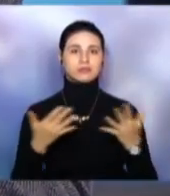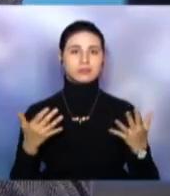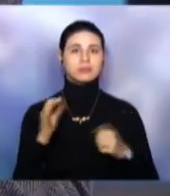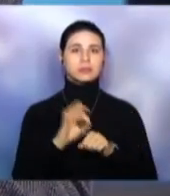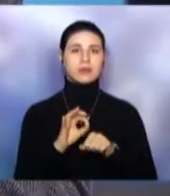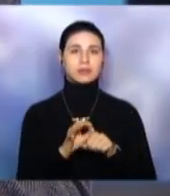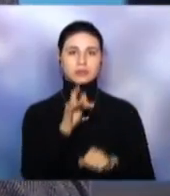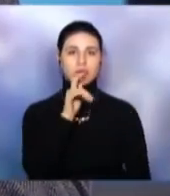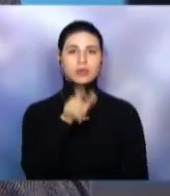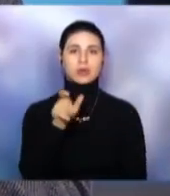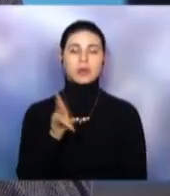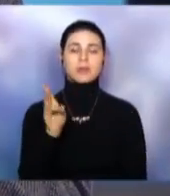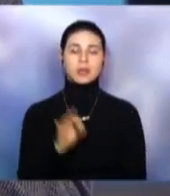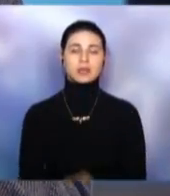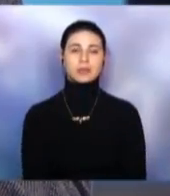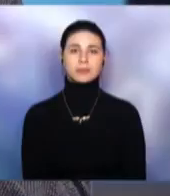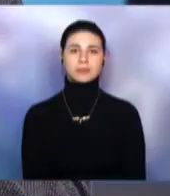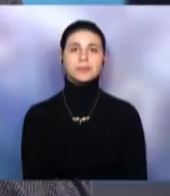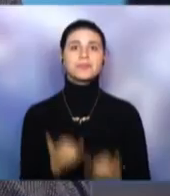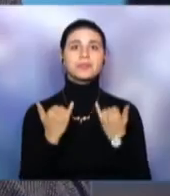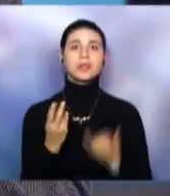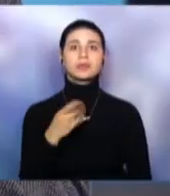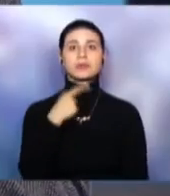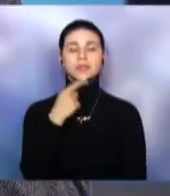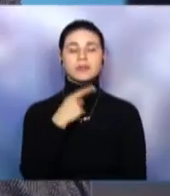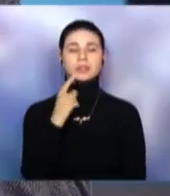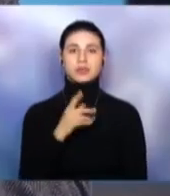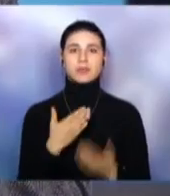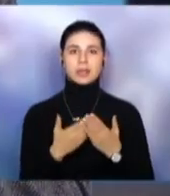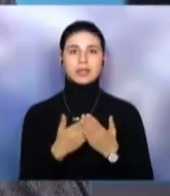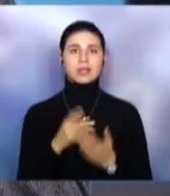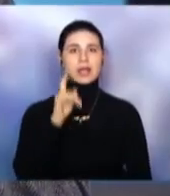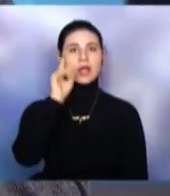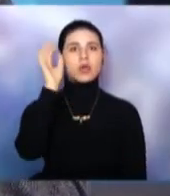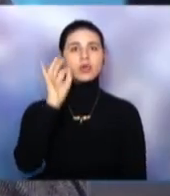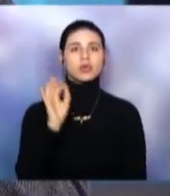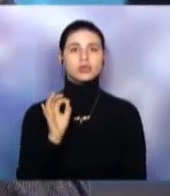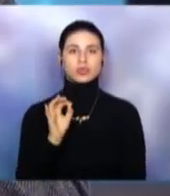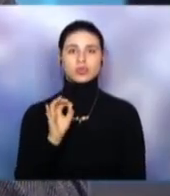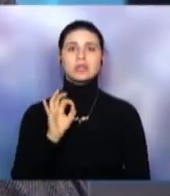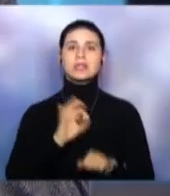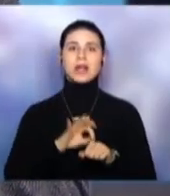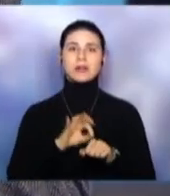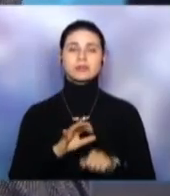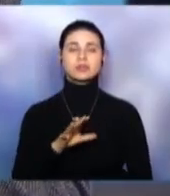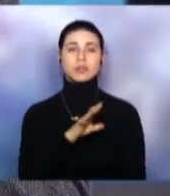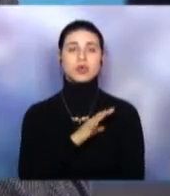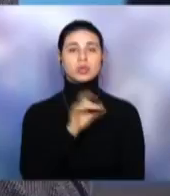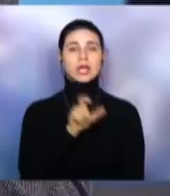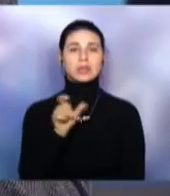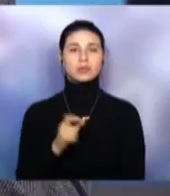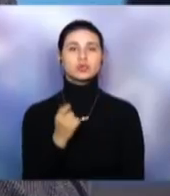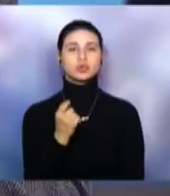მქონე პაციენტები. თუმცა მოდით ვთქვათ ისიც, რომ ქრონიკული პათოლოგიების მქონე პაციენტები